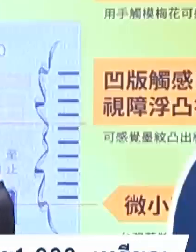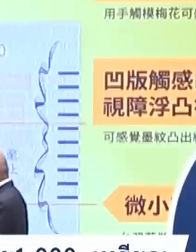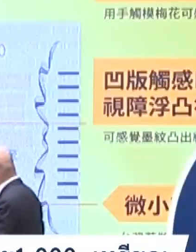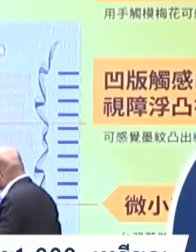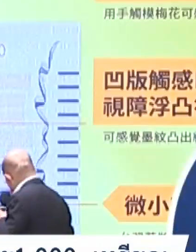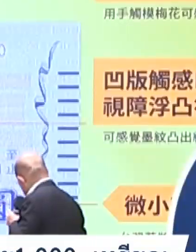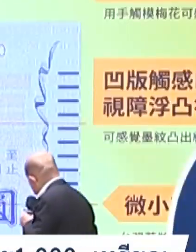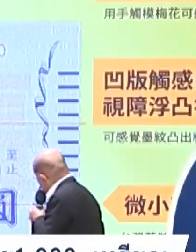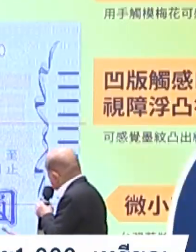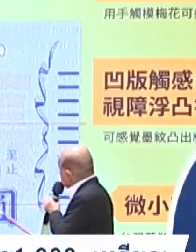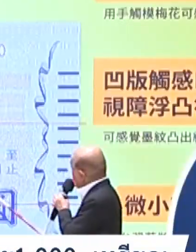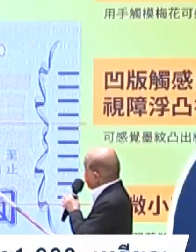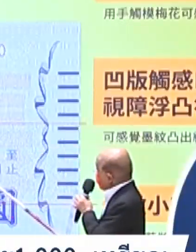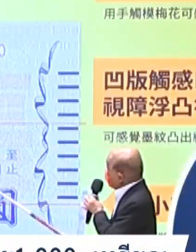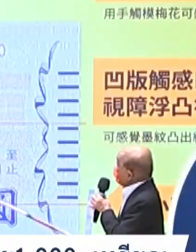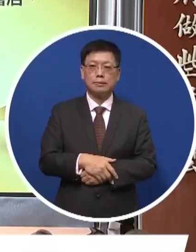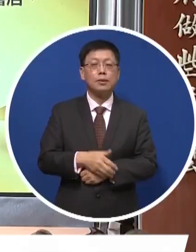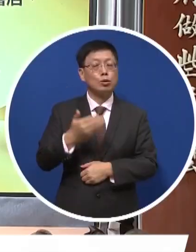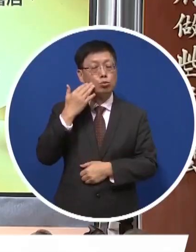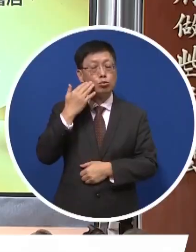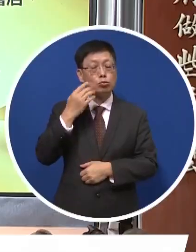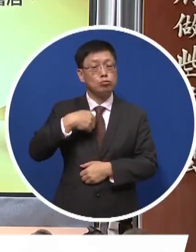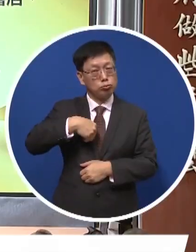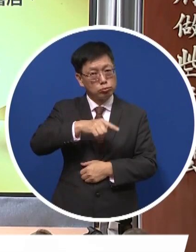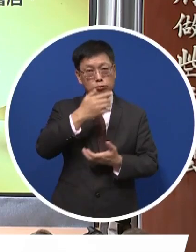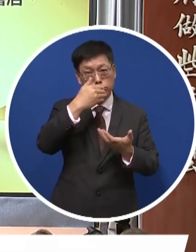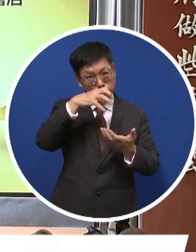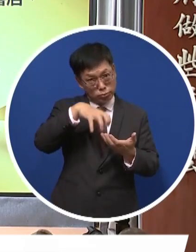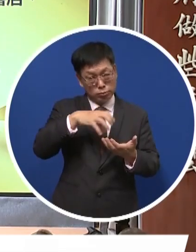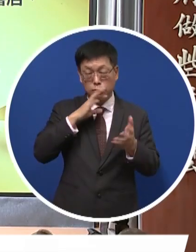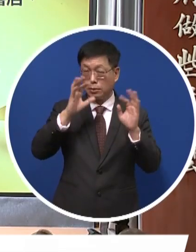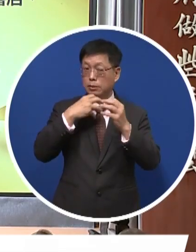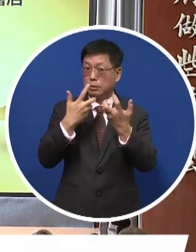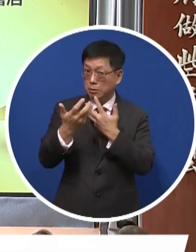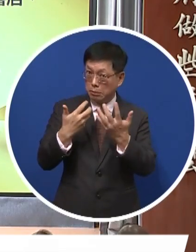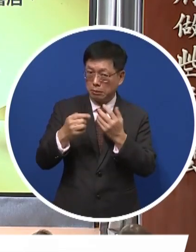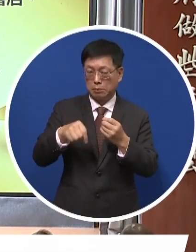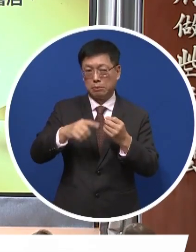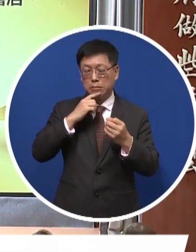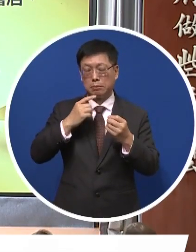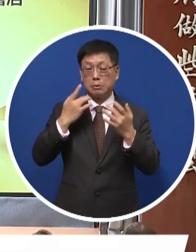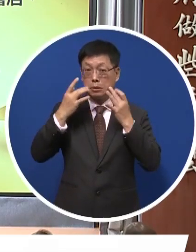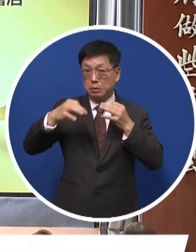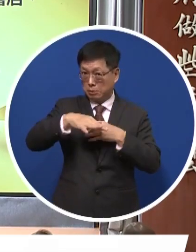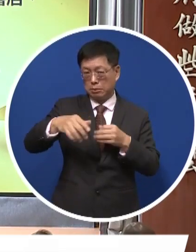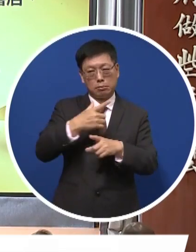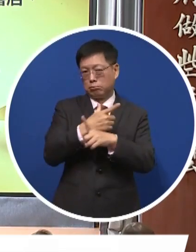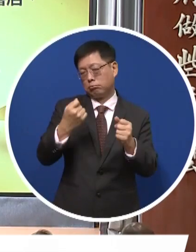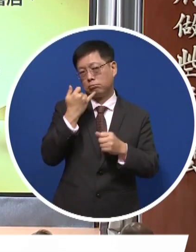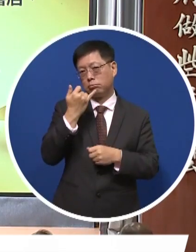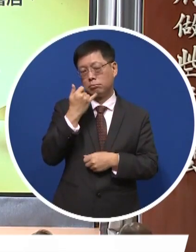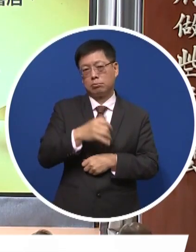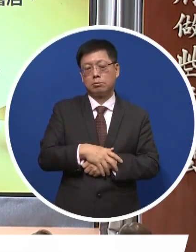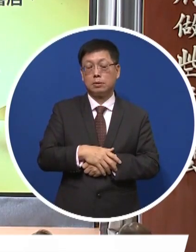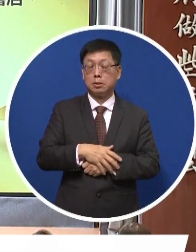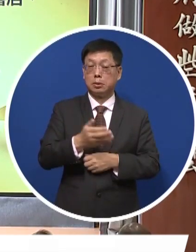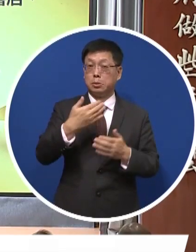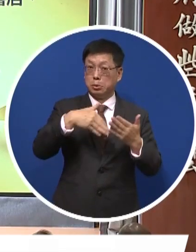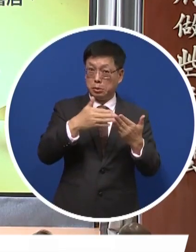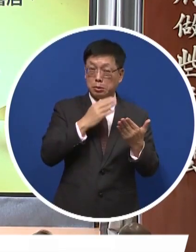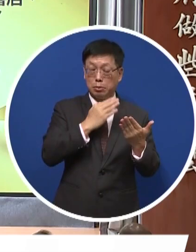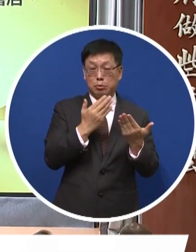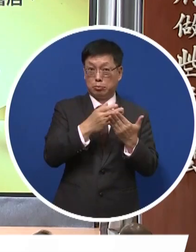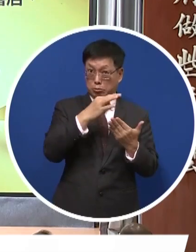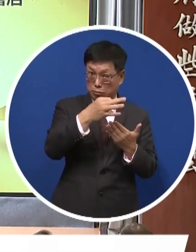มาแถลงต่อสาธารณชนด้วยตนเองเพราะเยอะที่สองก็คือเจ้าเชื่อว่าให้ผู้